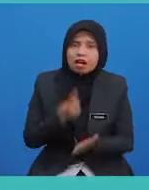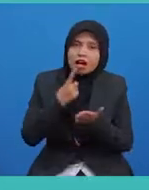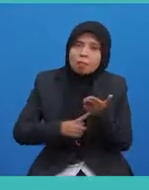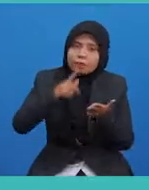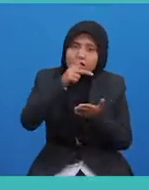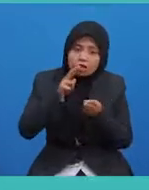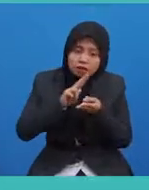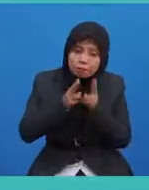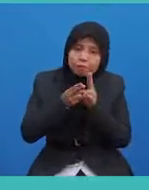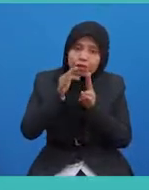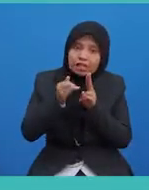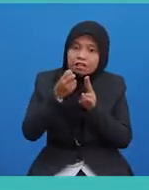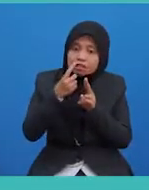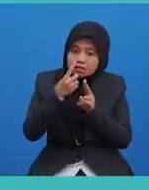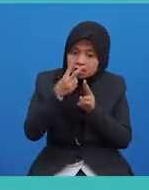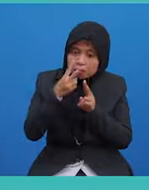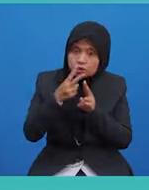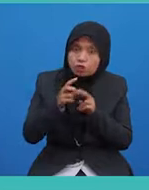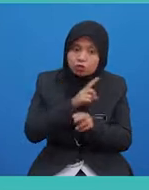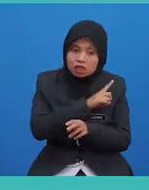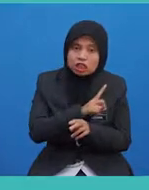Apakah perubahan yang dapat kamu lihat di Indonesia?